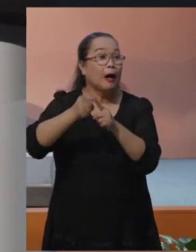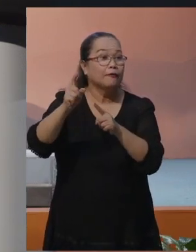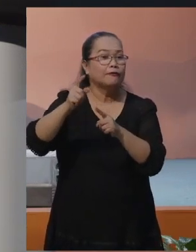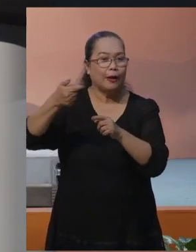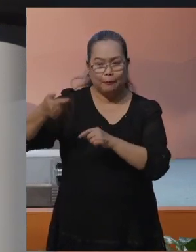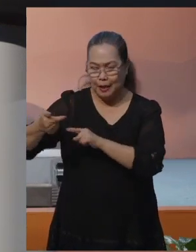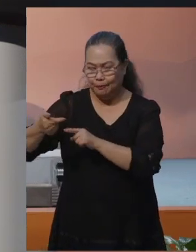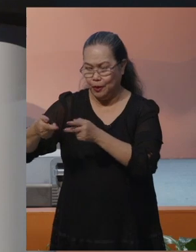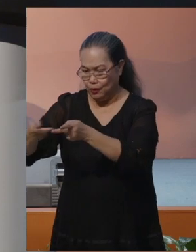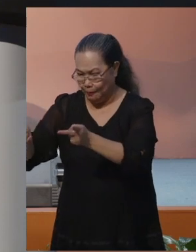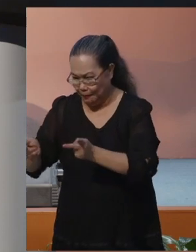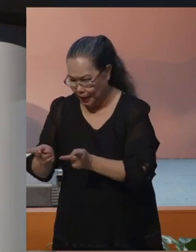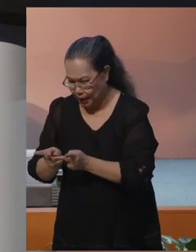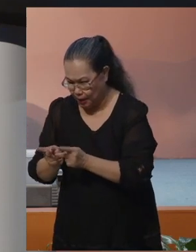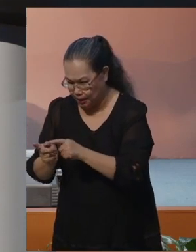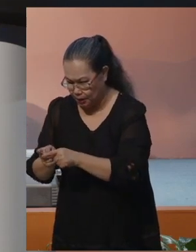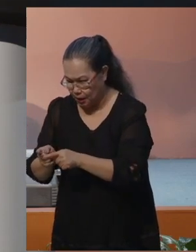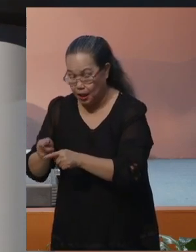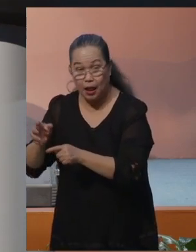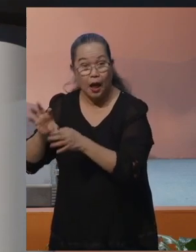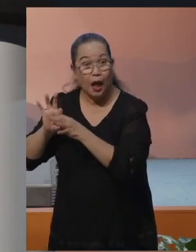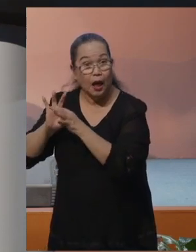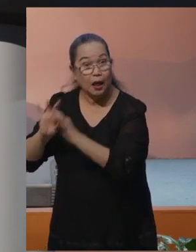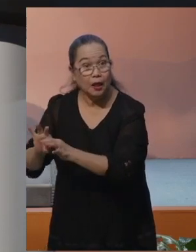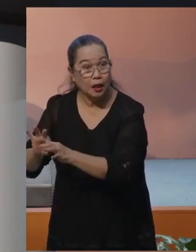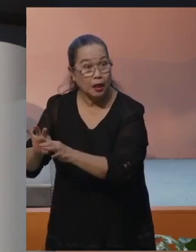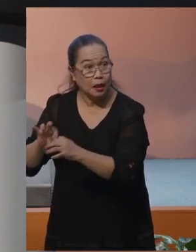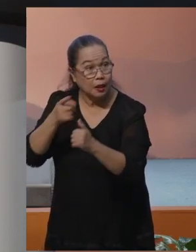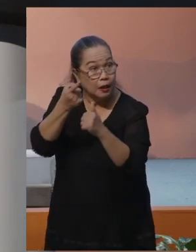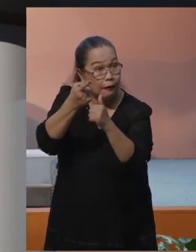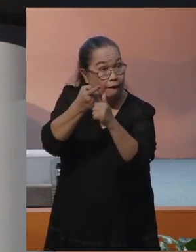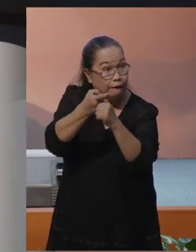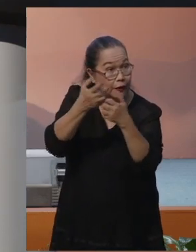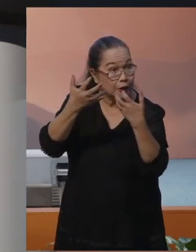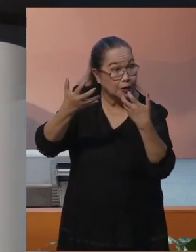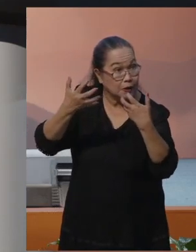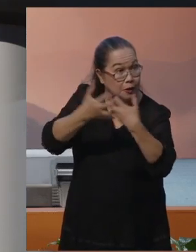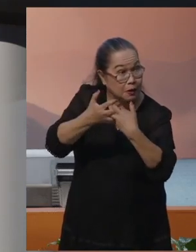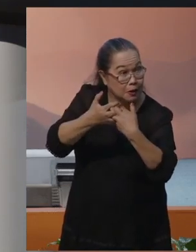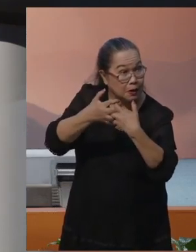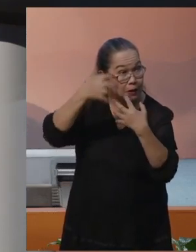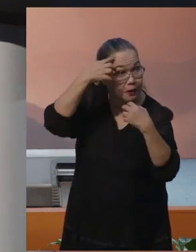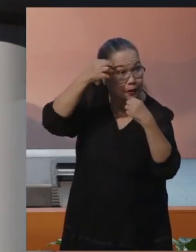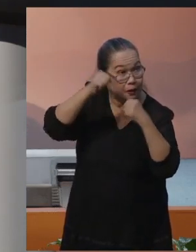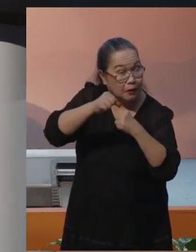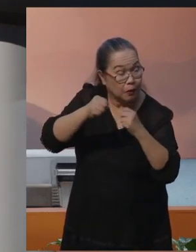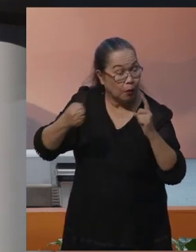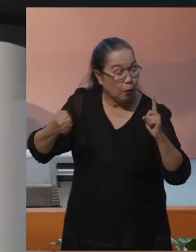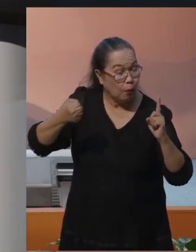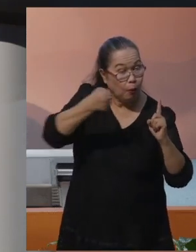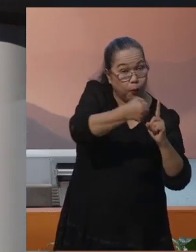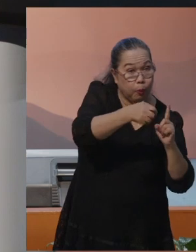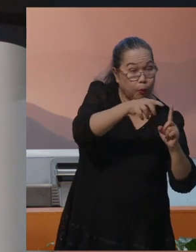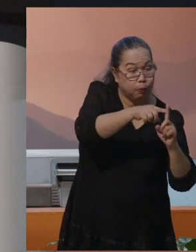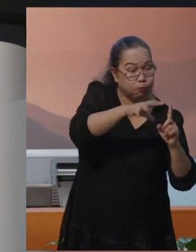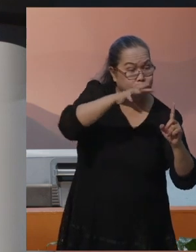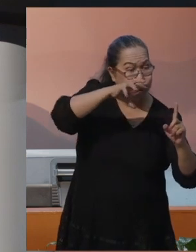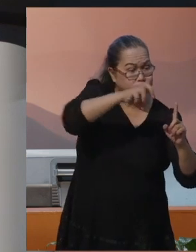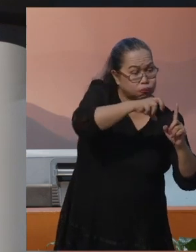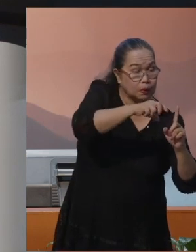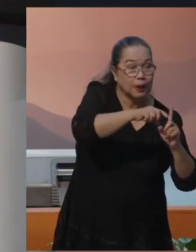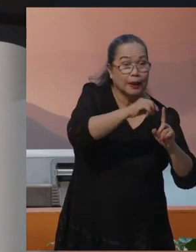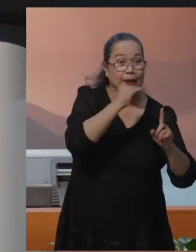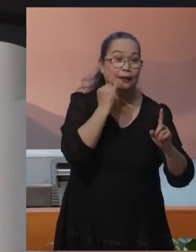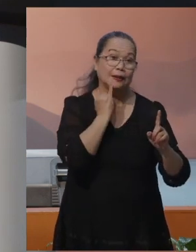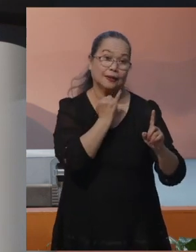taga-Gibeon. So kasama ang Gibeon dun sa unang koalisyon na lalaban sa Israel. Kasi parating na